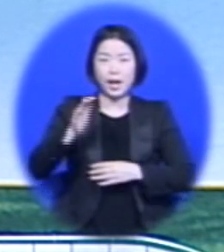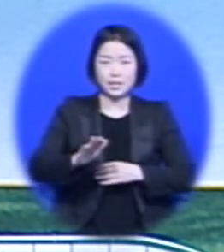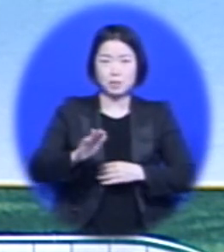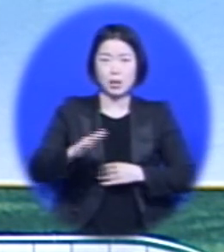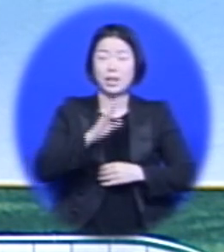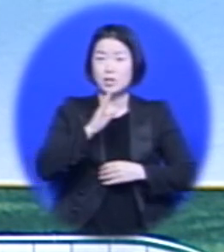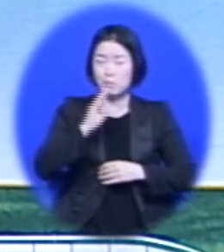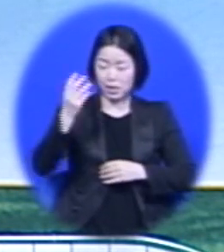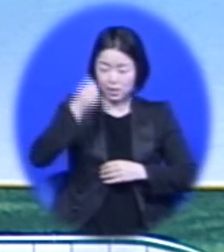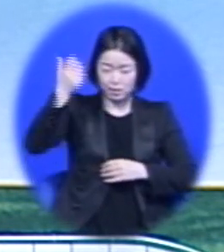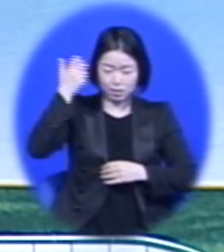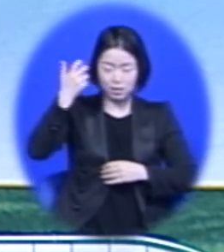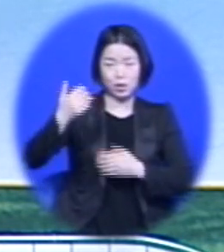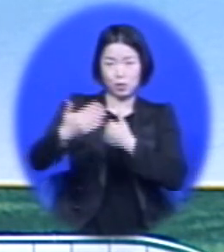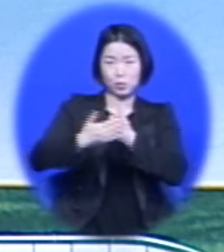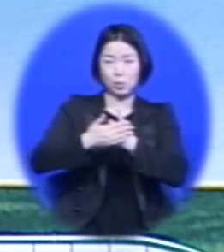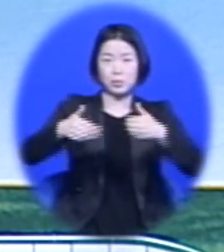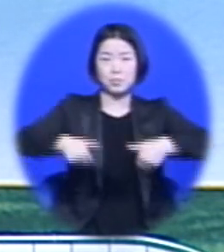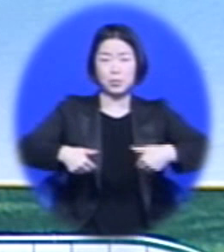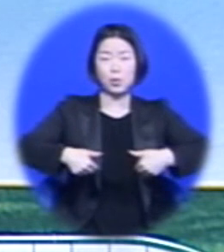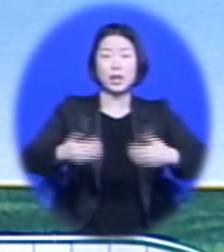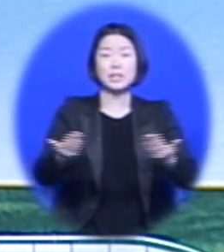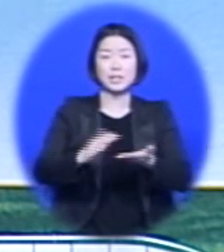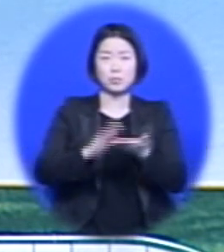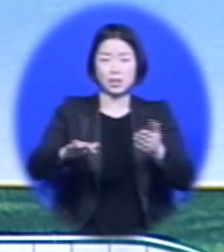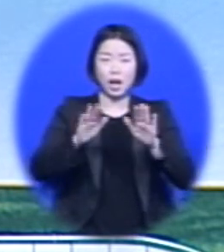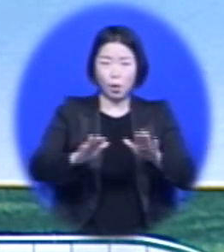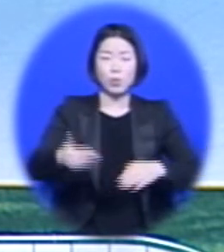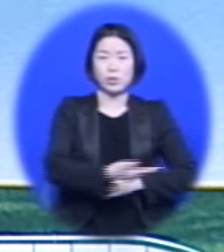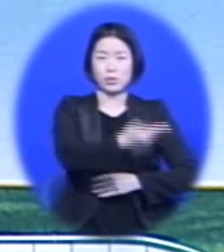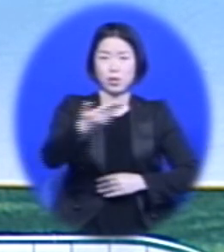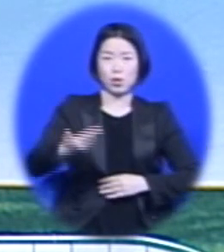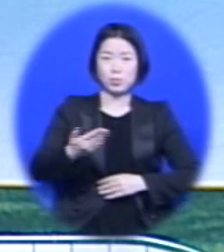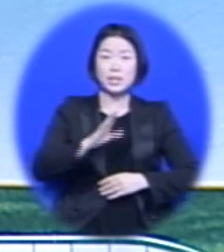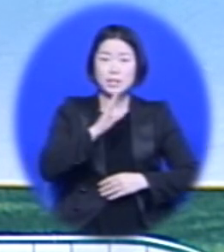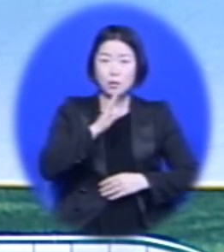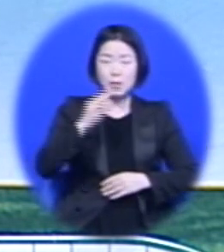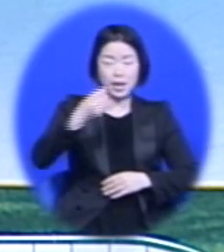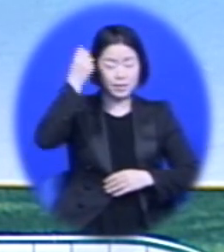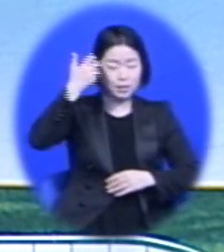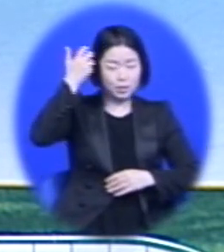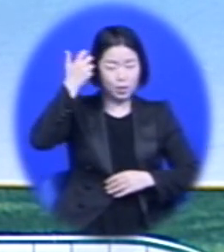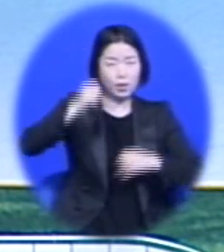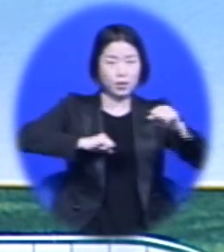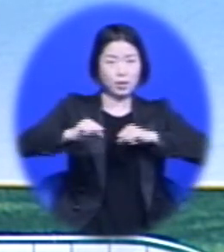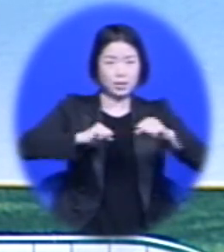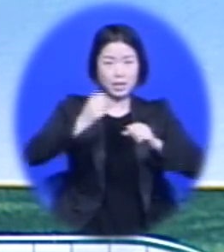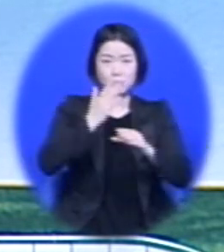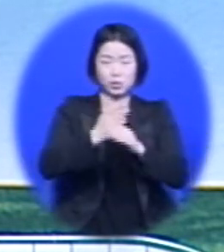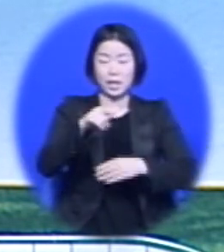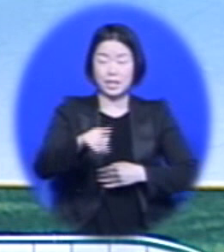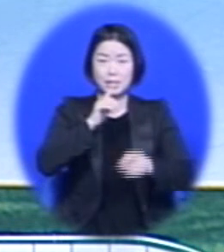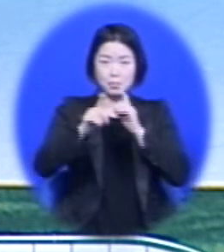정말 성령의 도우심이 필요한 일이기도 합니다. 오늘 여러분들이 정말 성령의 역사하신 가운데 이